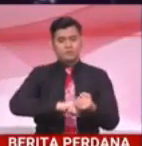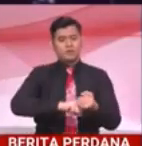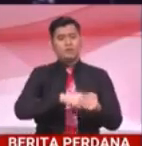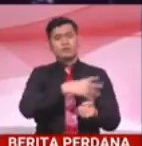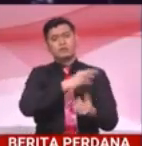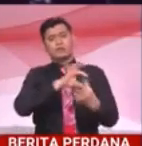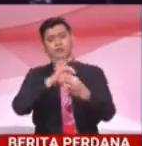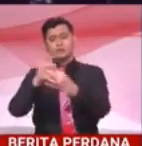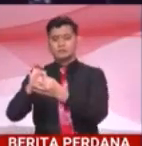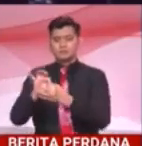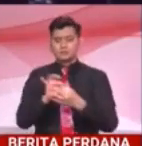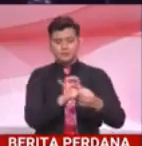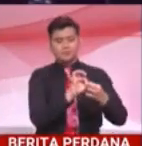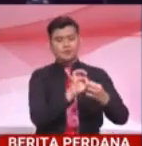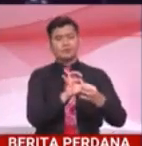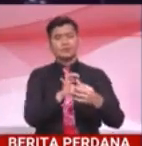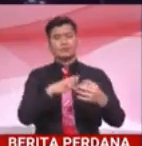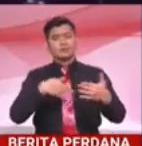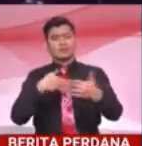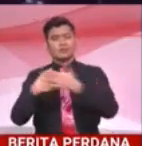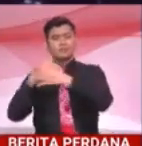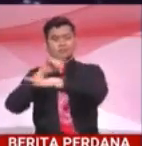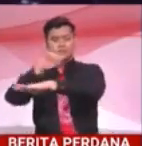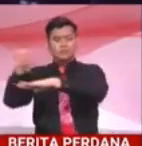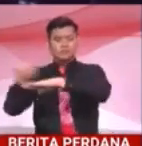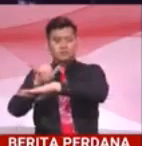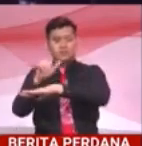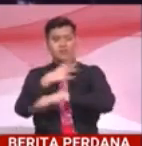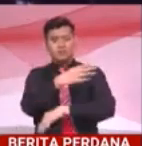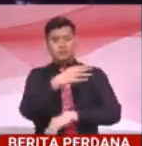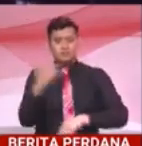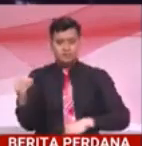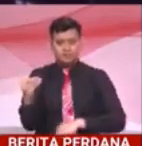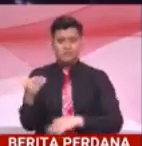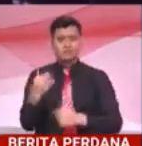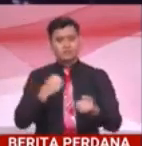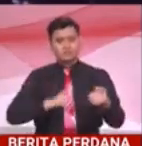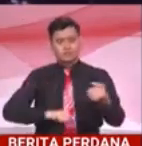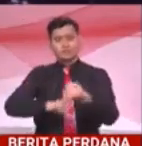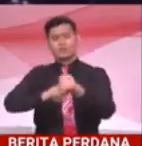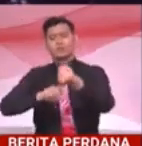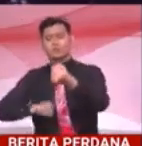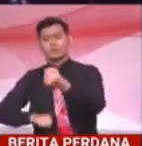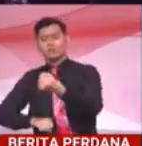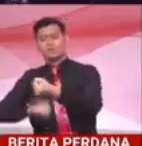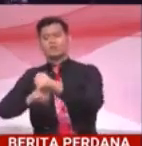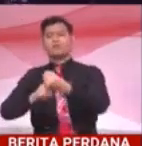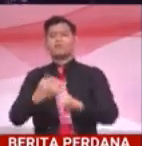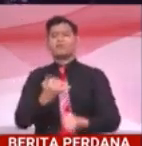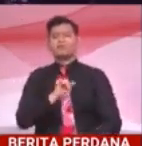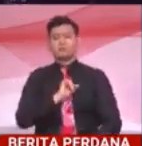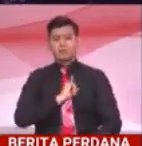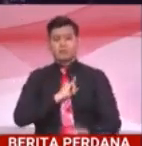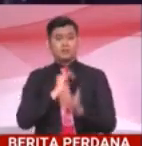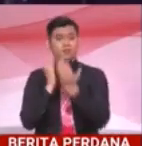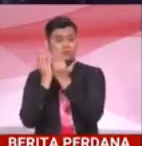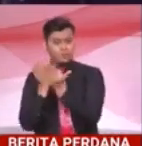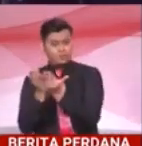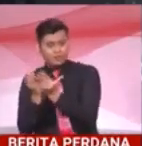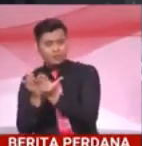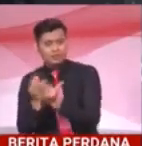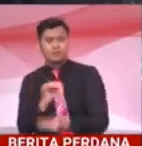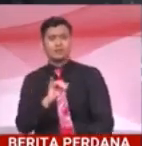rencana dana-dana tahu peminatnya senja senyap Khazanah rasa jadi gelombang Jalaksana sentiasa mendoakan Khazanah Ya Allah